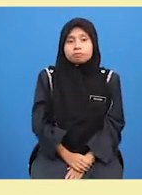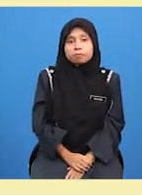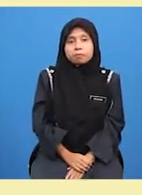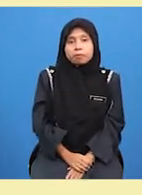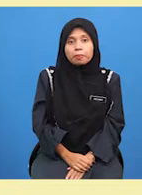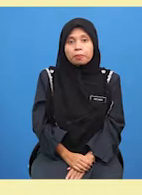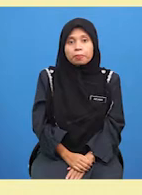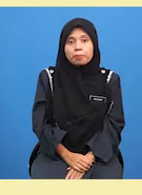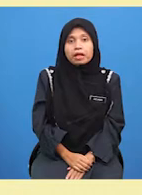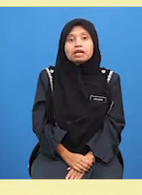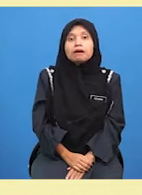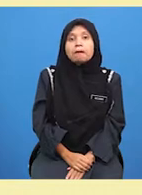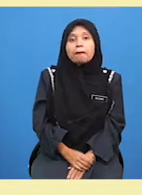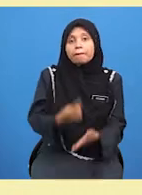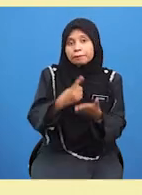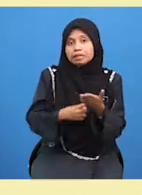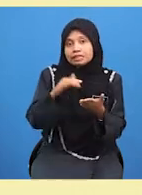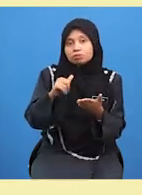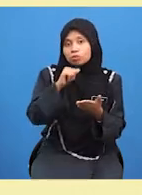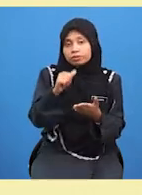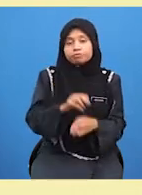berikut, kecuali.